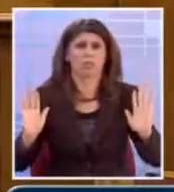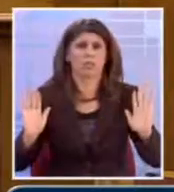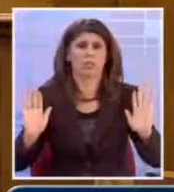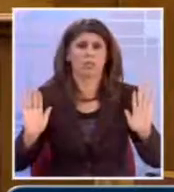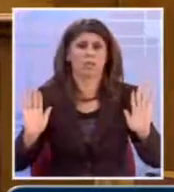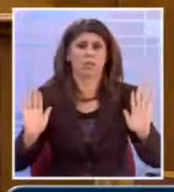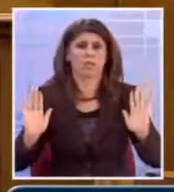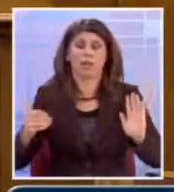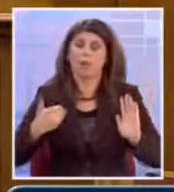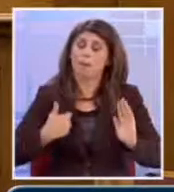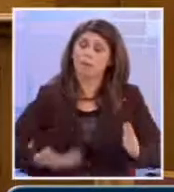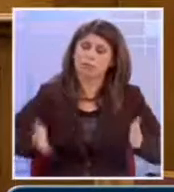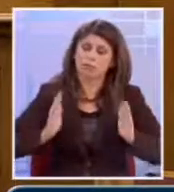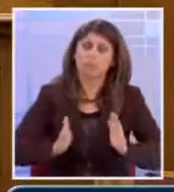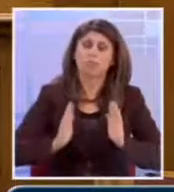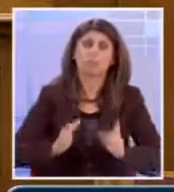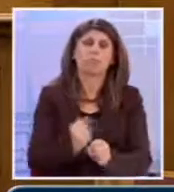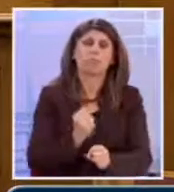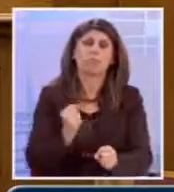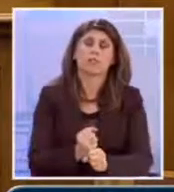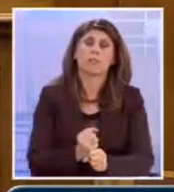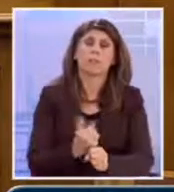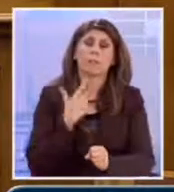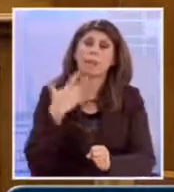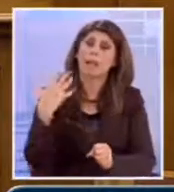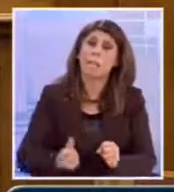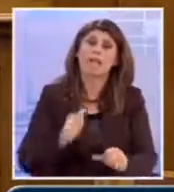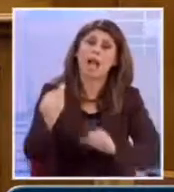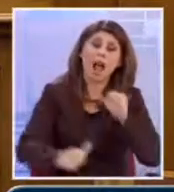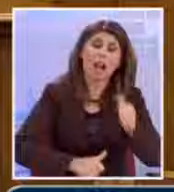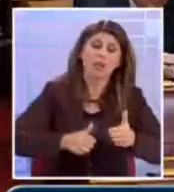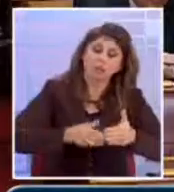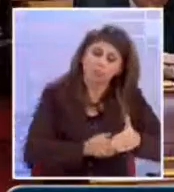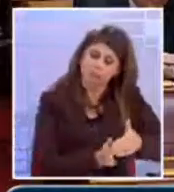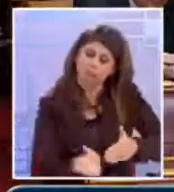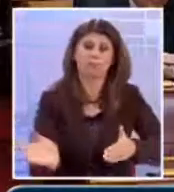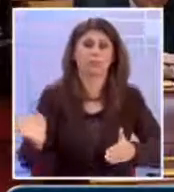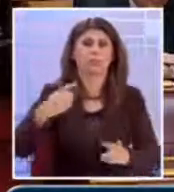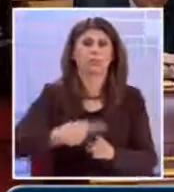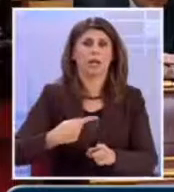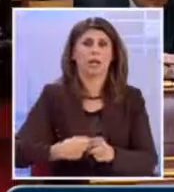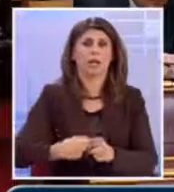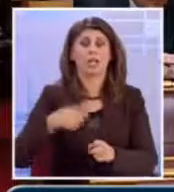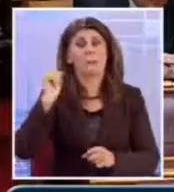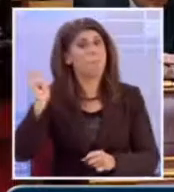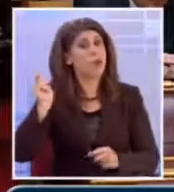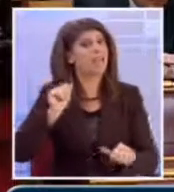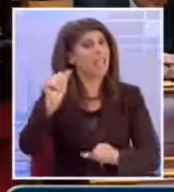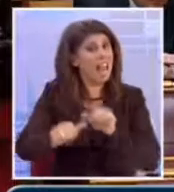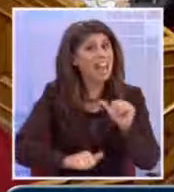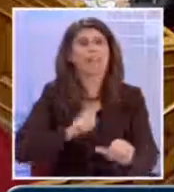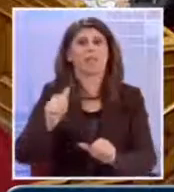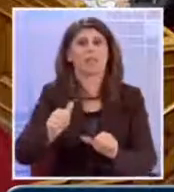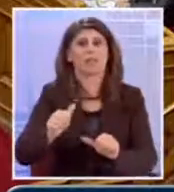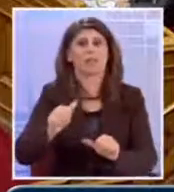Εμείς θα συνεχίσουμε να εργαζόμαστε για να υπάρξει αλλαγή πορείας της χώρας, με πολιτική αλλαγή που θα φέρει